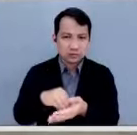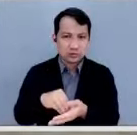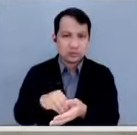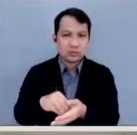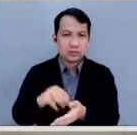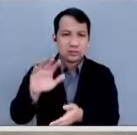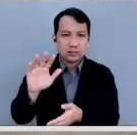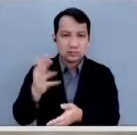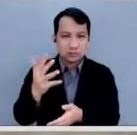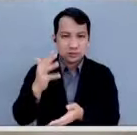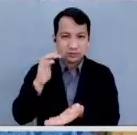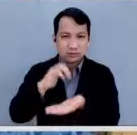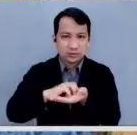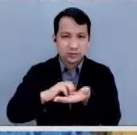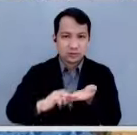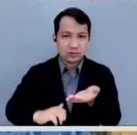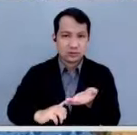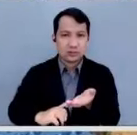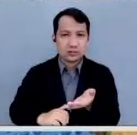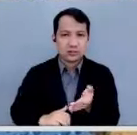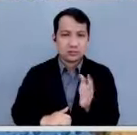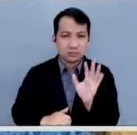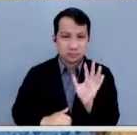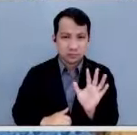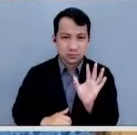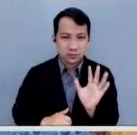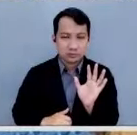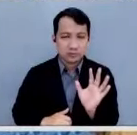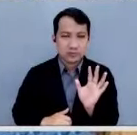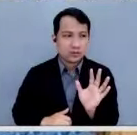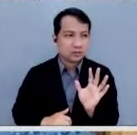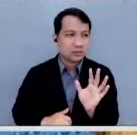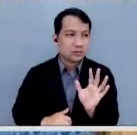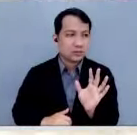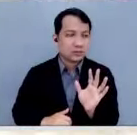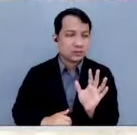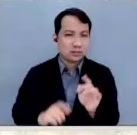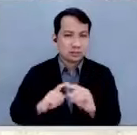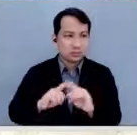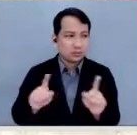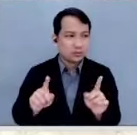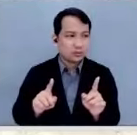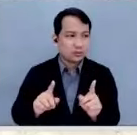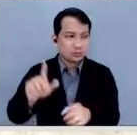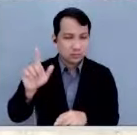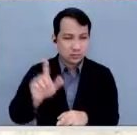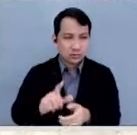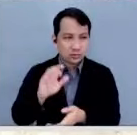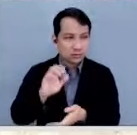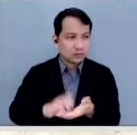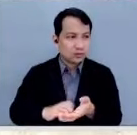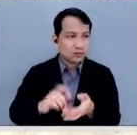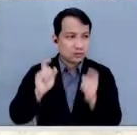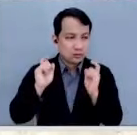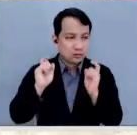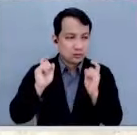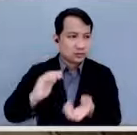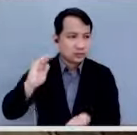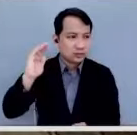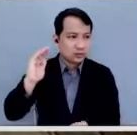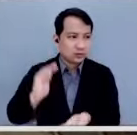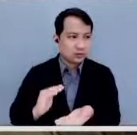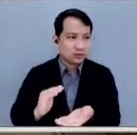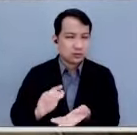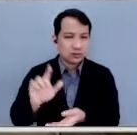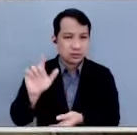ang ibinaba, kaya nasa 50 pesos ang presyo ng bigas. Ang problema, dahil mura ito ngayon, mabilis na uubos ang murang bigas.